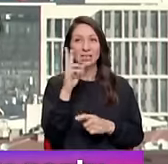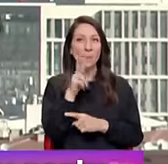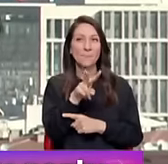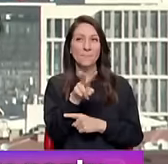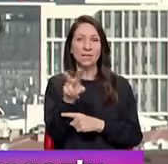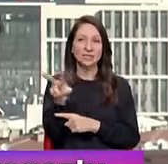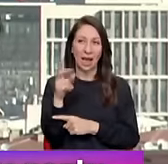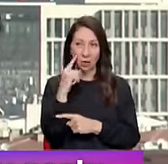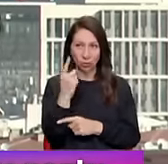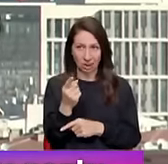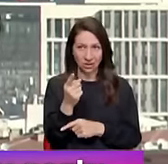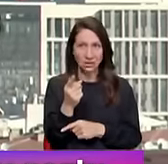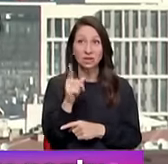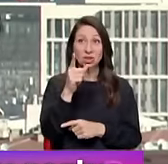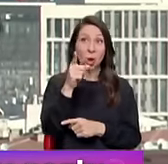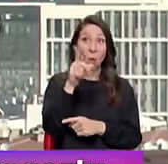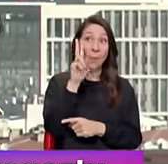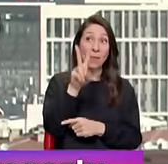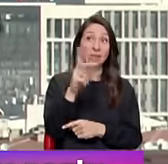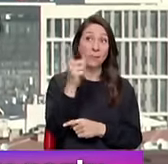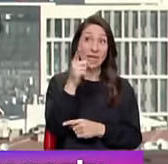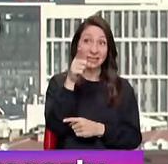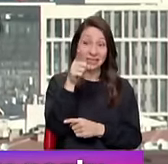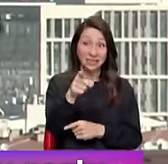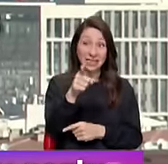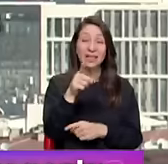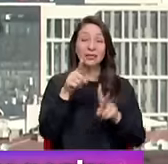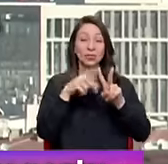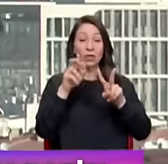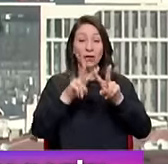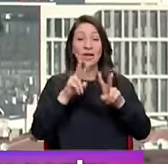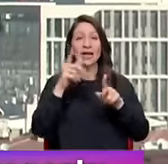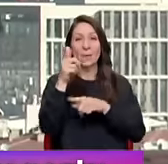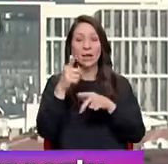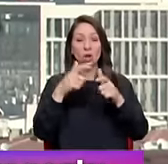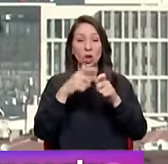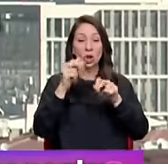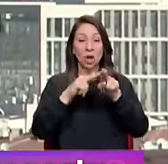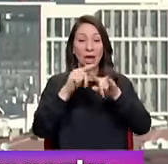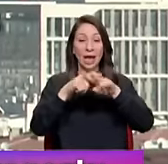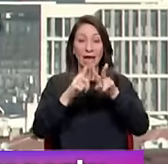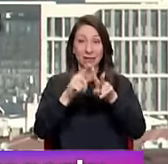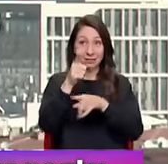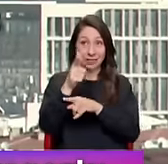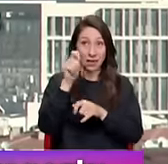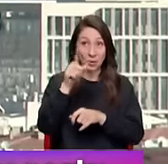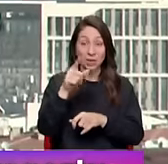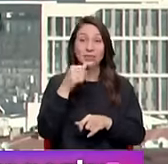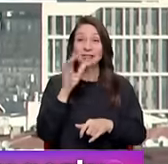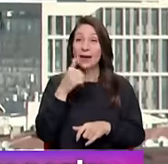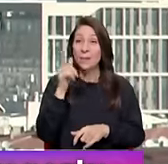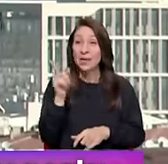manzara göstereceğiz sizlere. İşte o manzaralardan bir tanesi NAV kameramanı Gökhan Arıkan ekranlarınıza taşıyor. Deniz